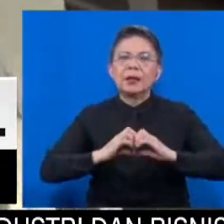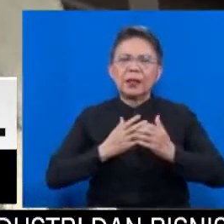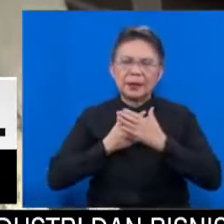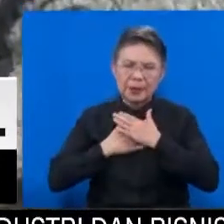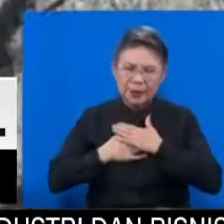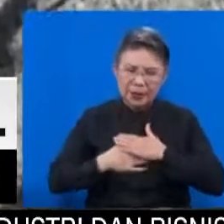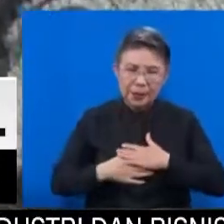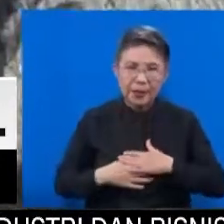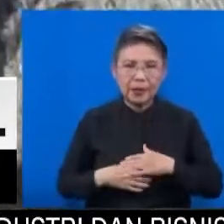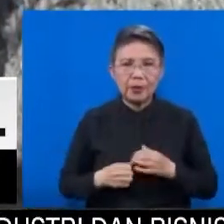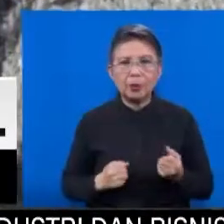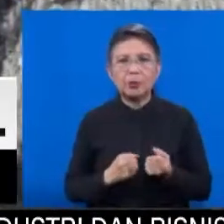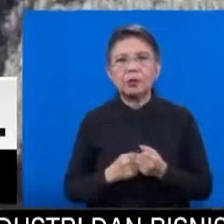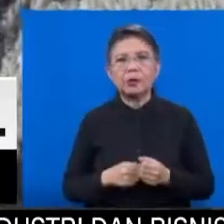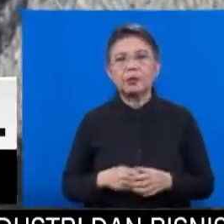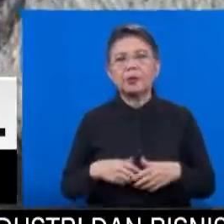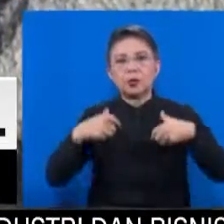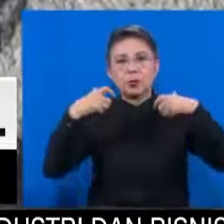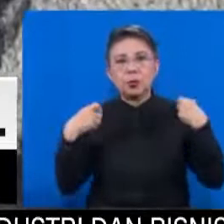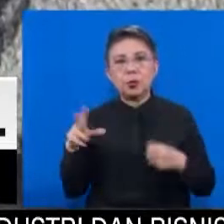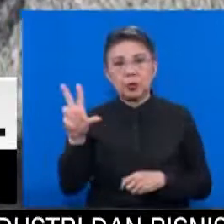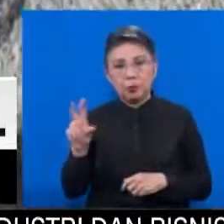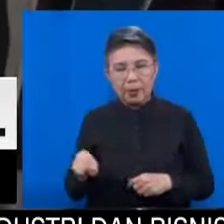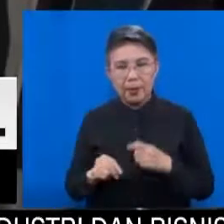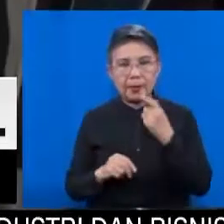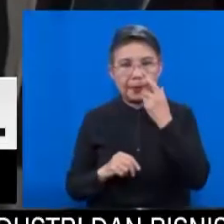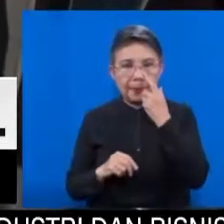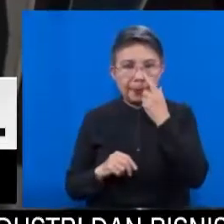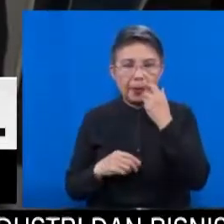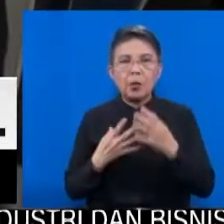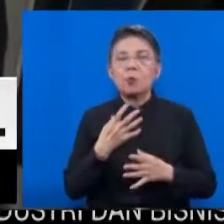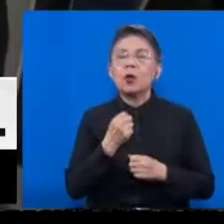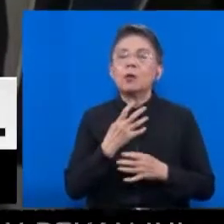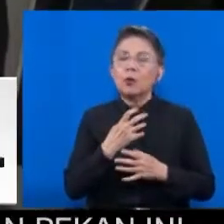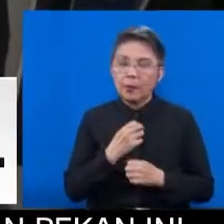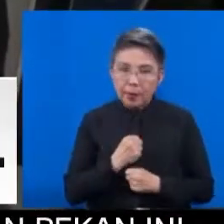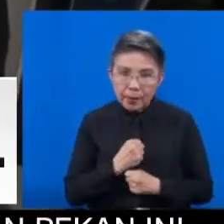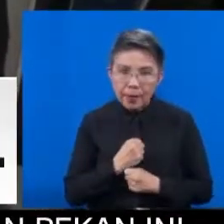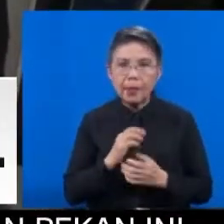sekaligus empatinya terhadap Gubernur Jawa Barat Ridwan Kamil. Mudah-mudahan